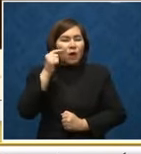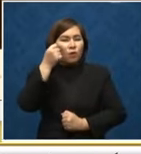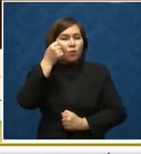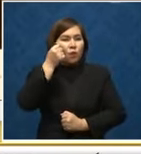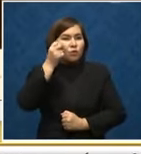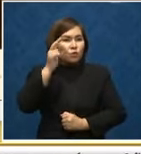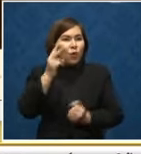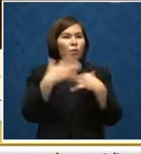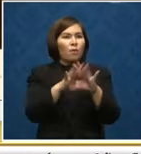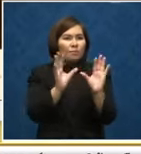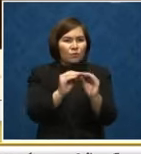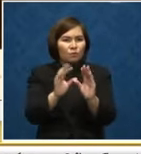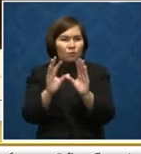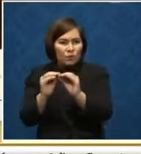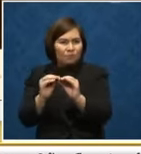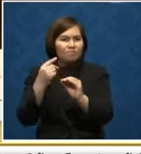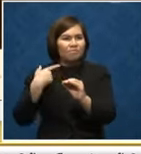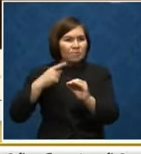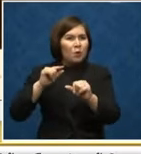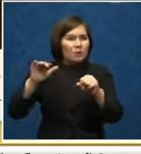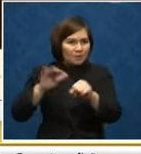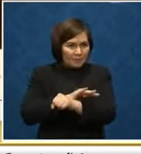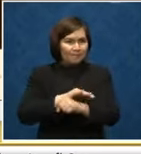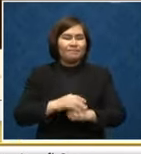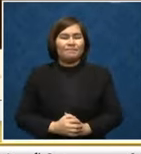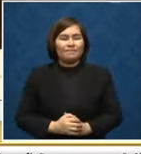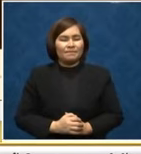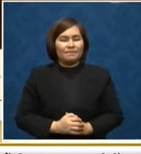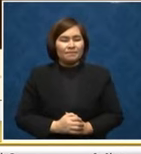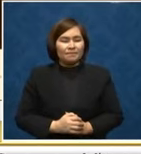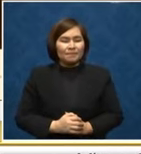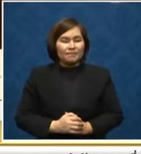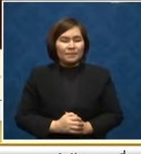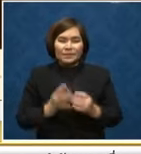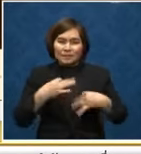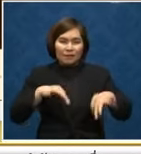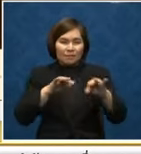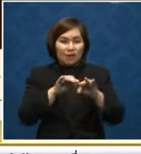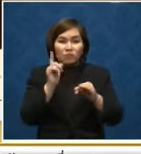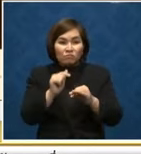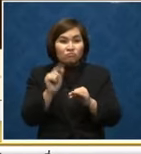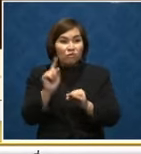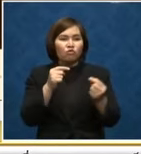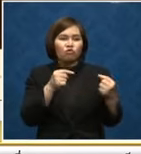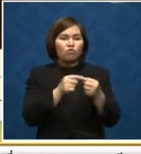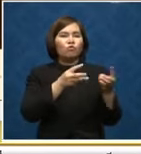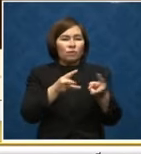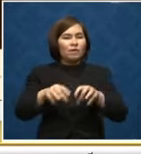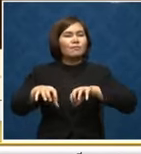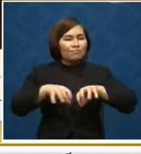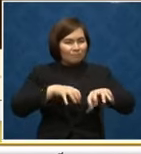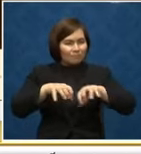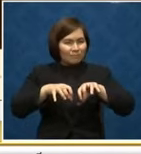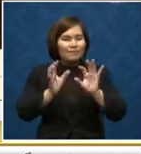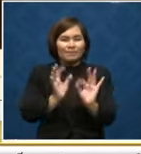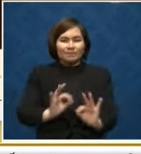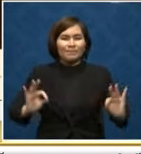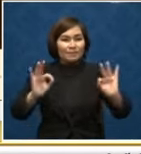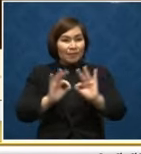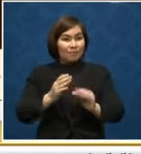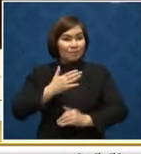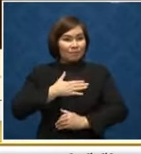อาจจะได้ประโยชน์มากกว่า2วันก็ได้ขึ้นอยู่กับวิธีการจัดการในเรื่องนี้ผมกับรองประธาน